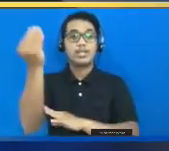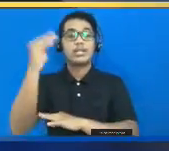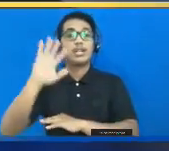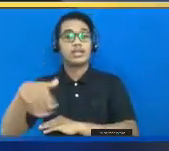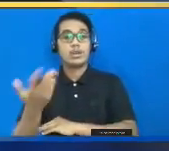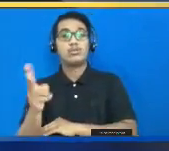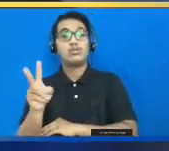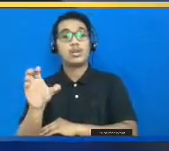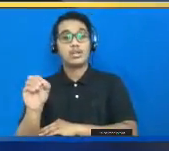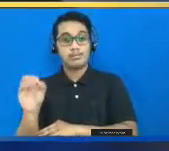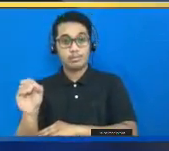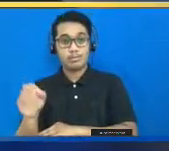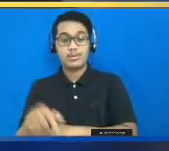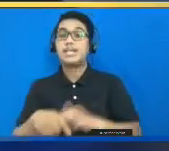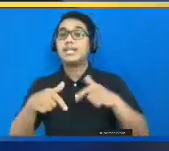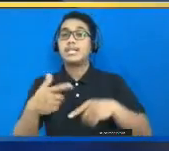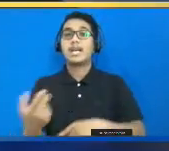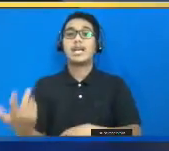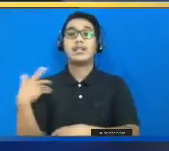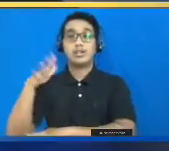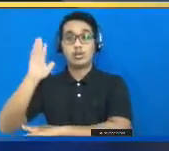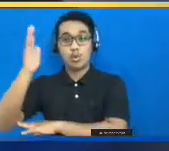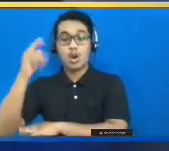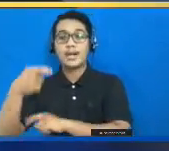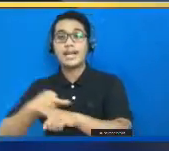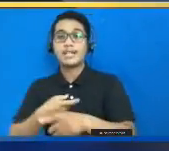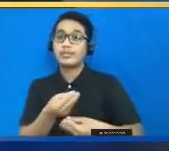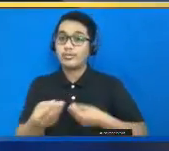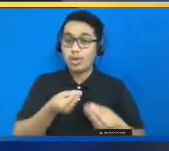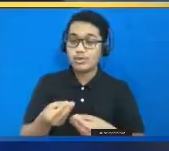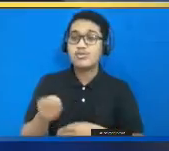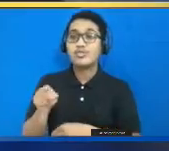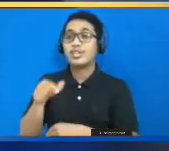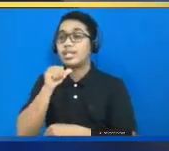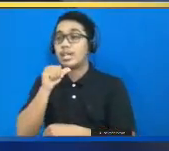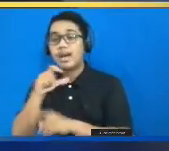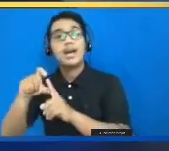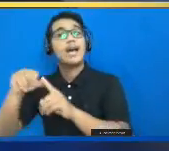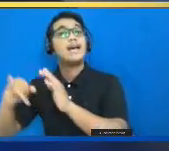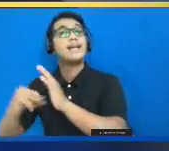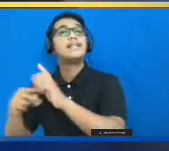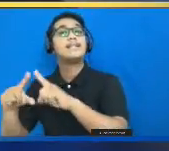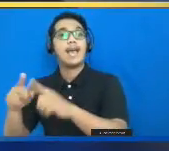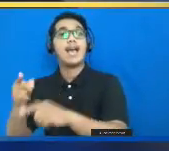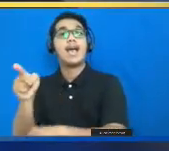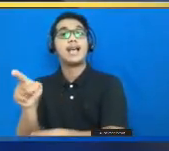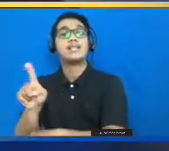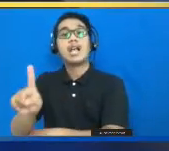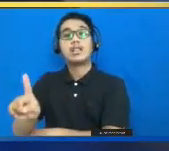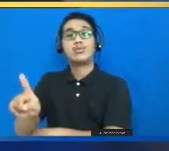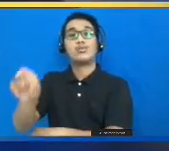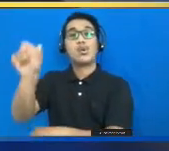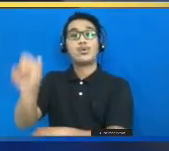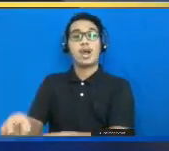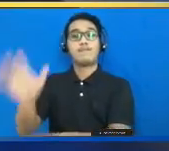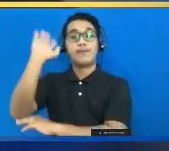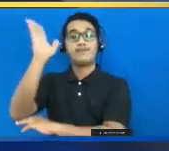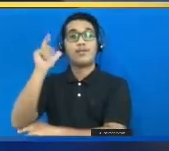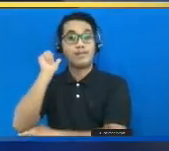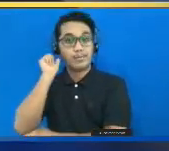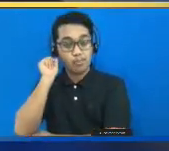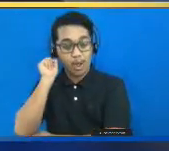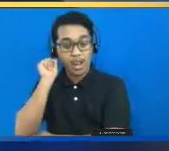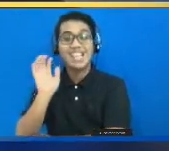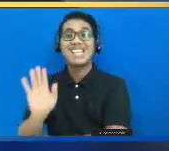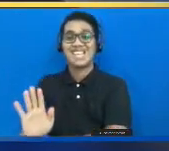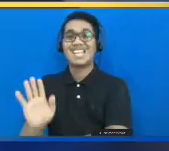kita juga punya narasumber dari dunia usaha ini ada Dina Deliana ini salah satu satunya narasumber perempuan yang